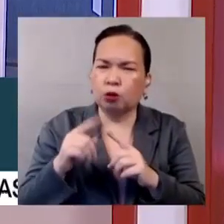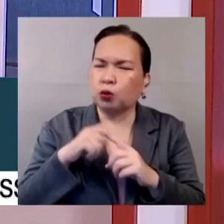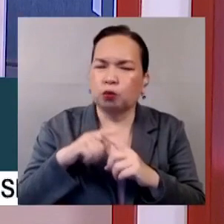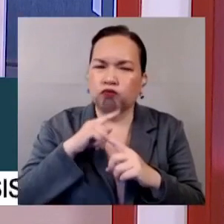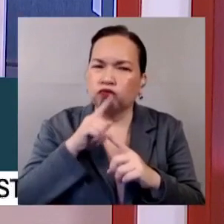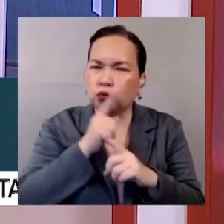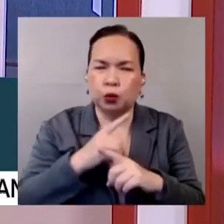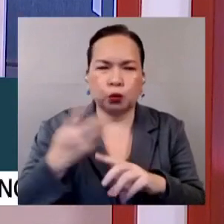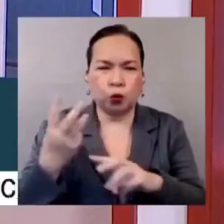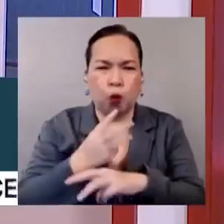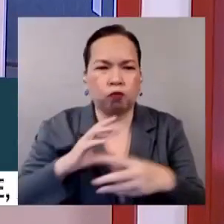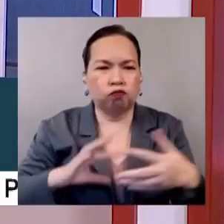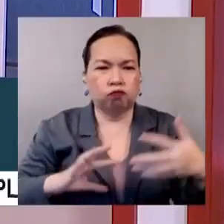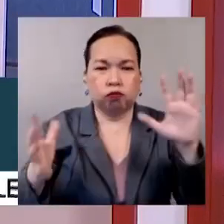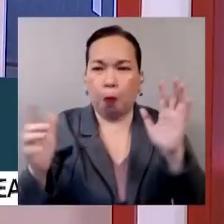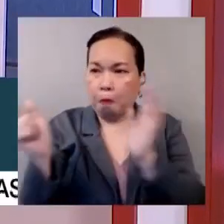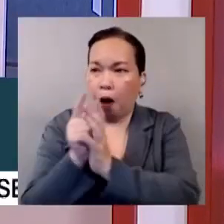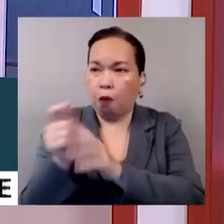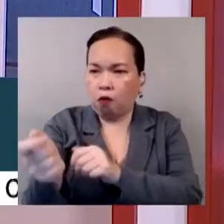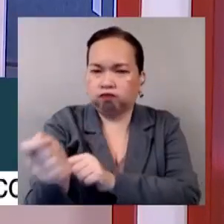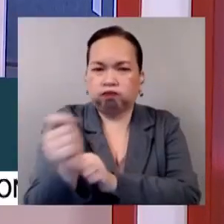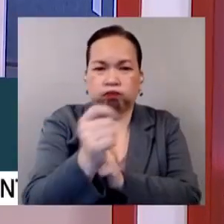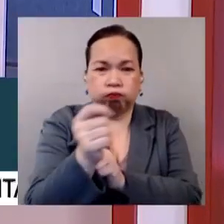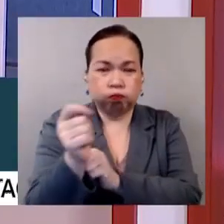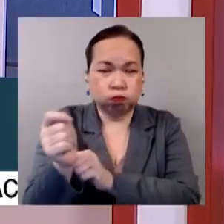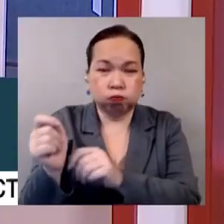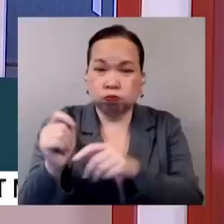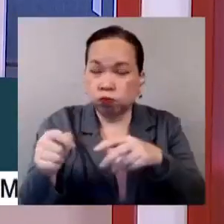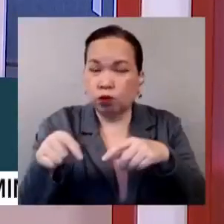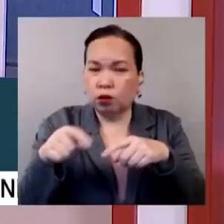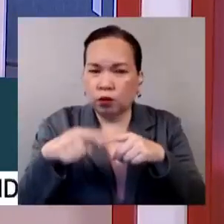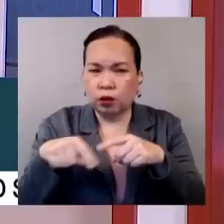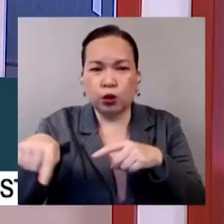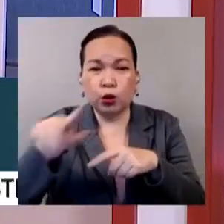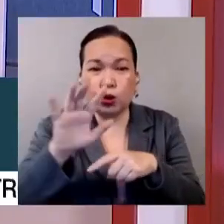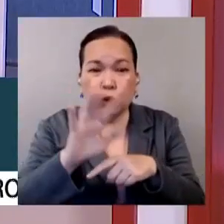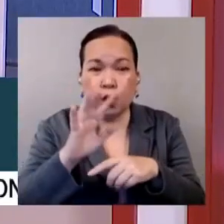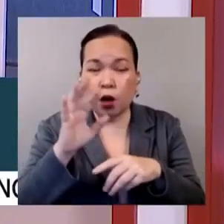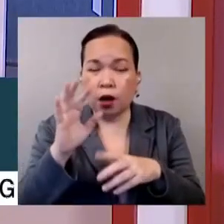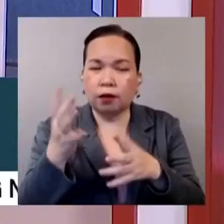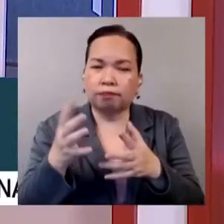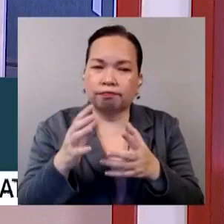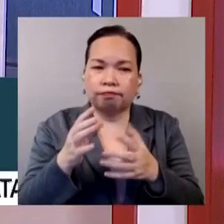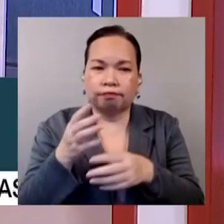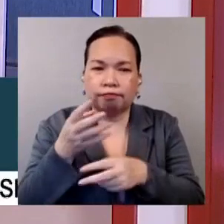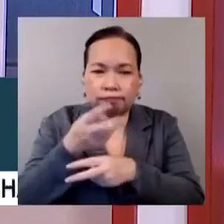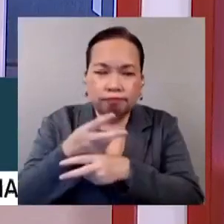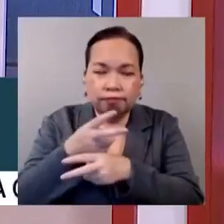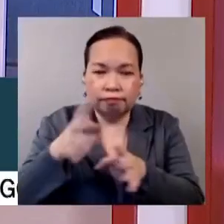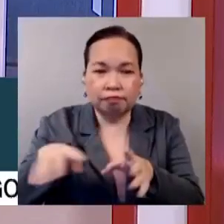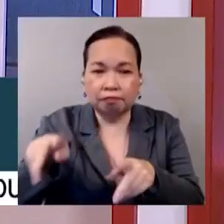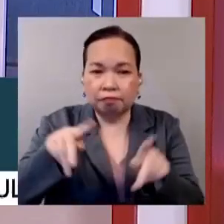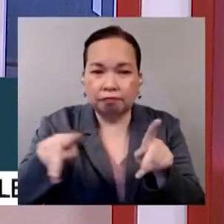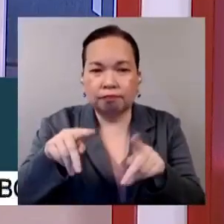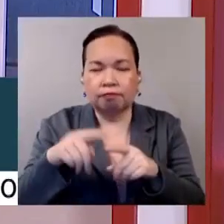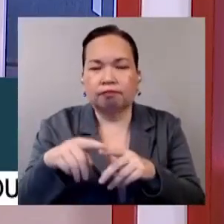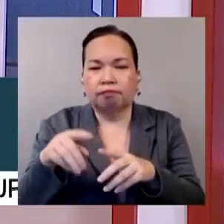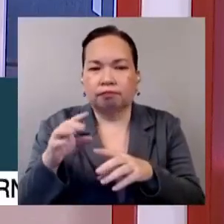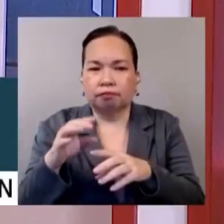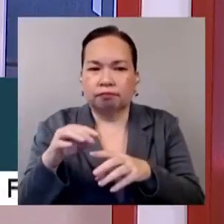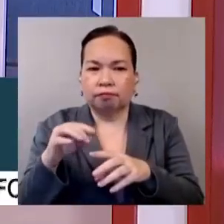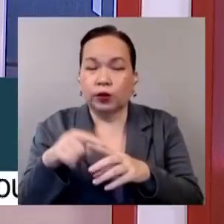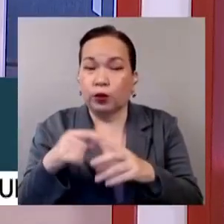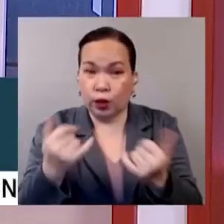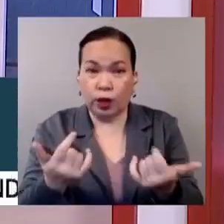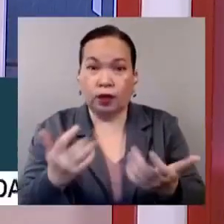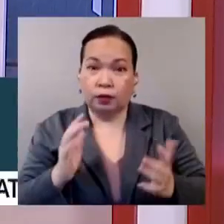nitong fishing ban sa kabuhayan ng mga constituents ninyo, particularly fishermen. So, malaking alibyo ba o tulong itong pagtanggal